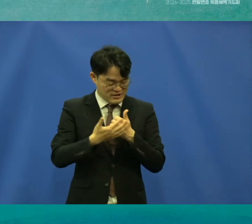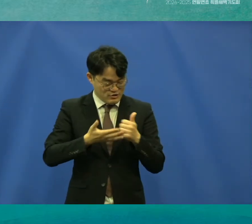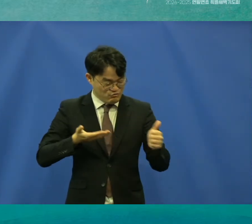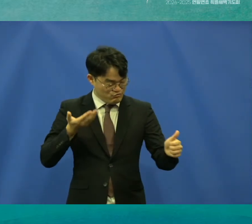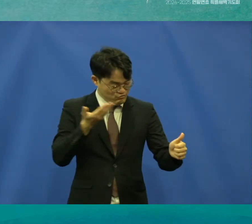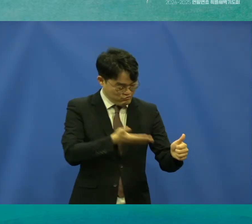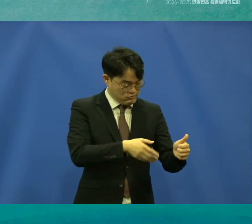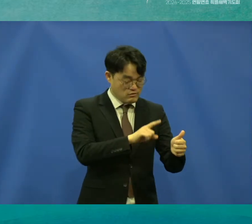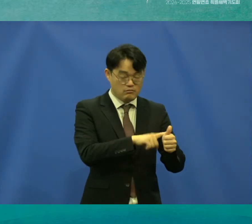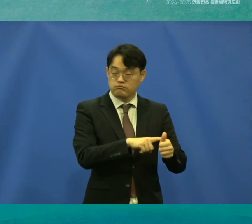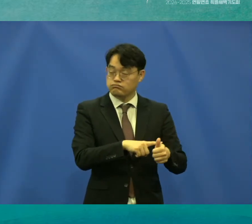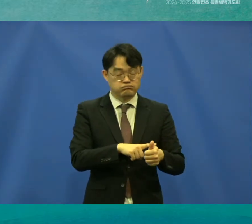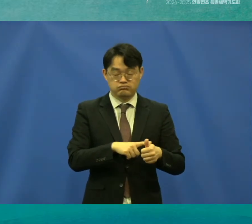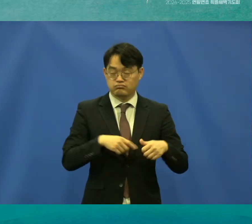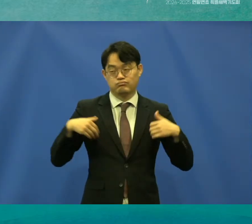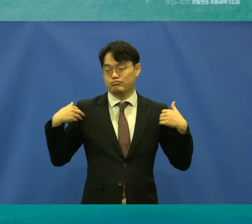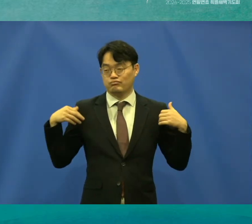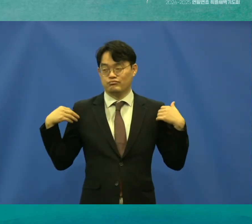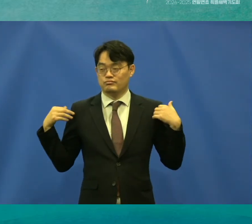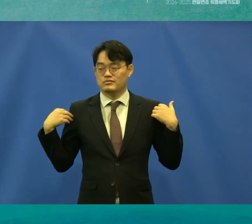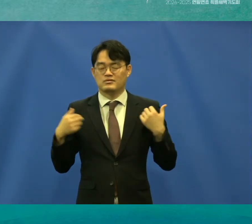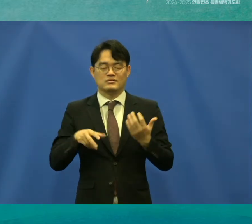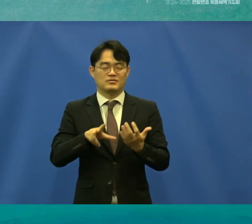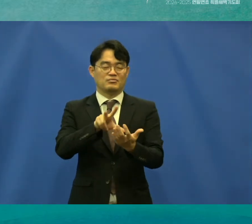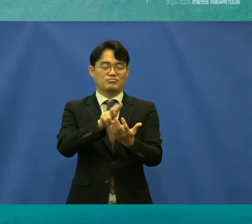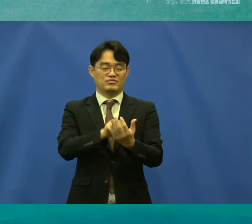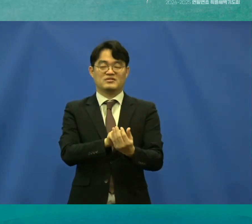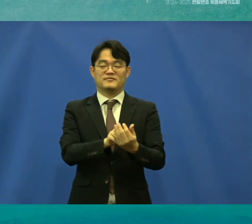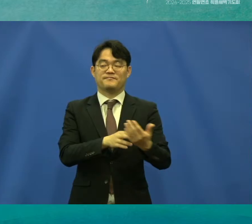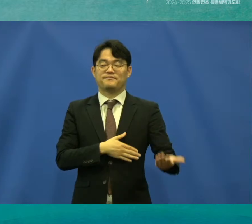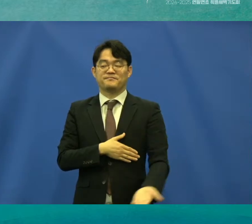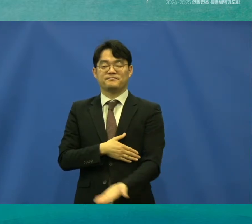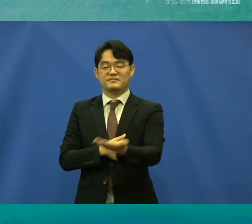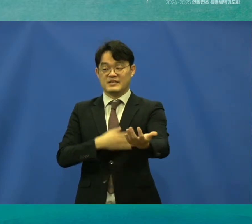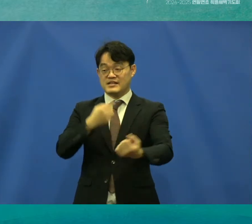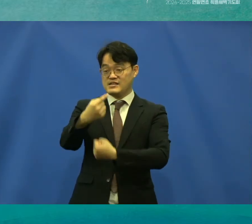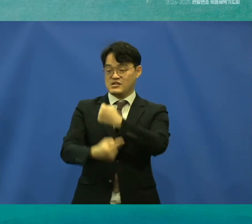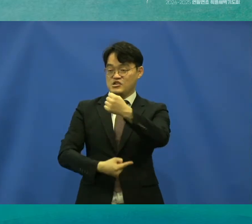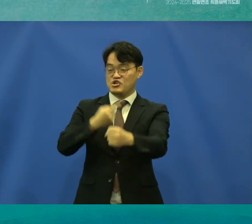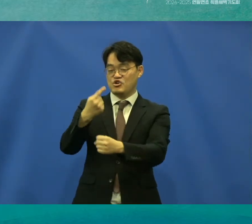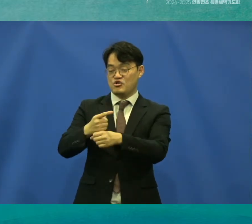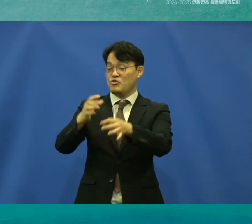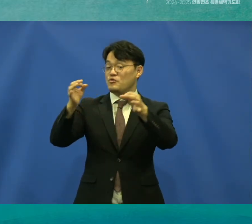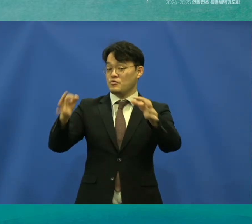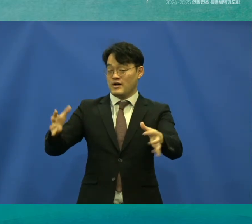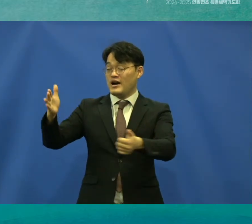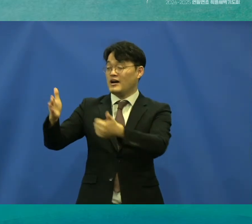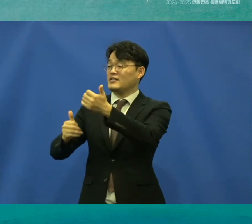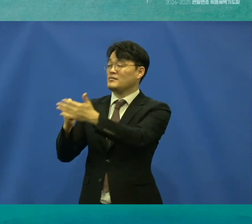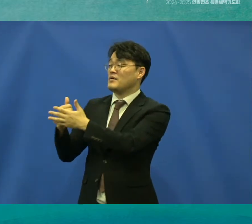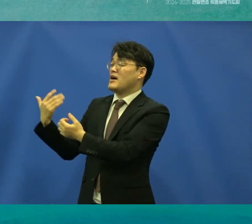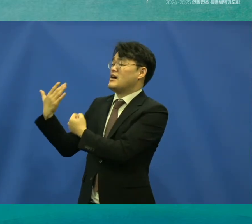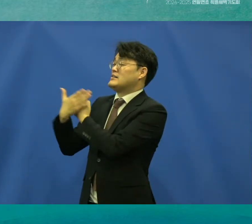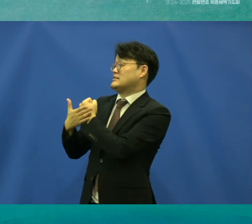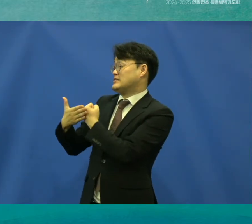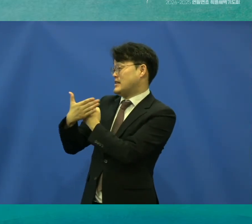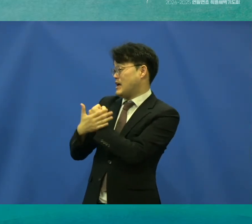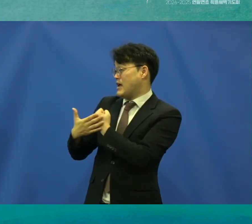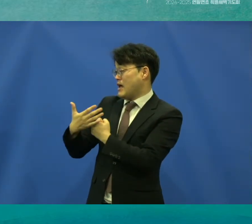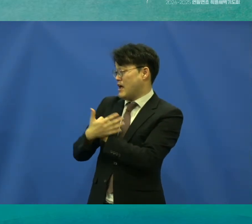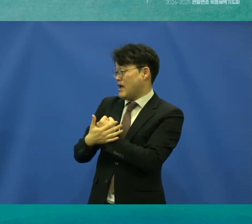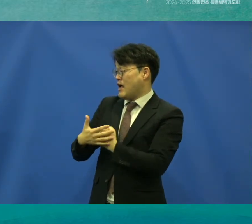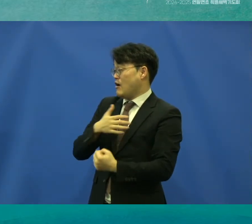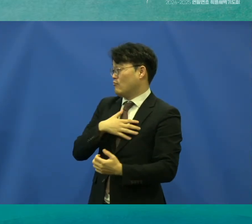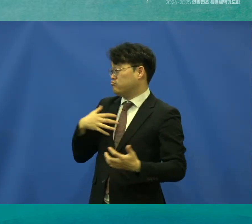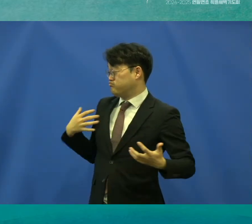사랑하는 성도 여러분, 이 한 해 동안 하나님의 은혜에 푹 젖는 역사가 있게 되기를 축원합니다.